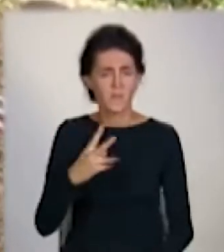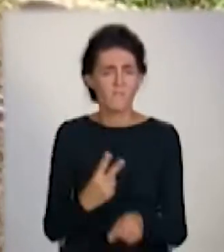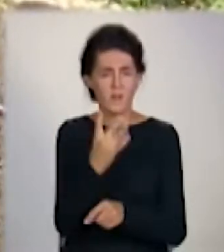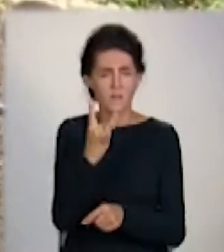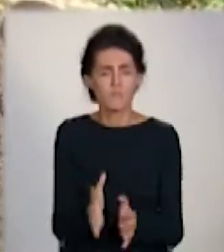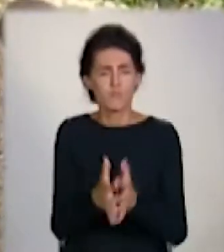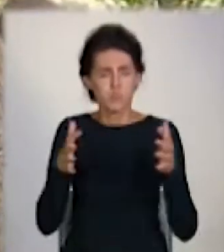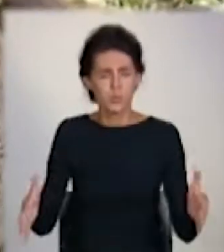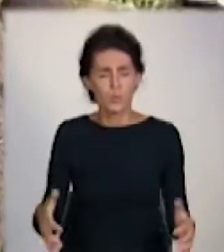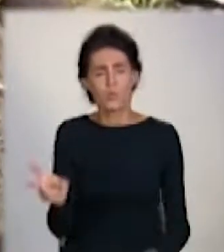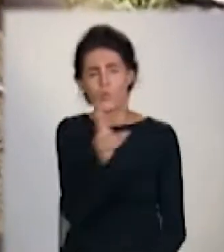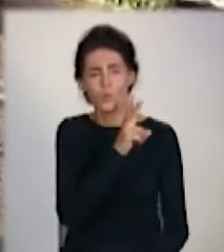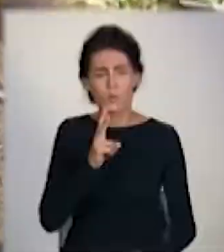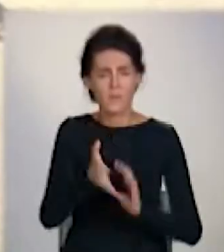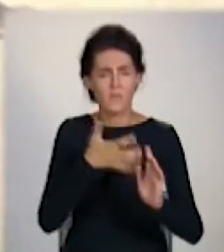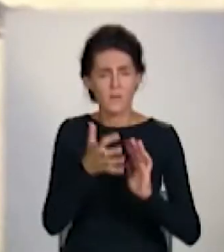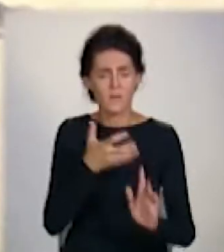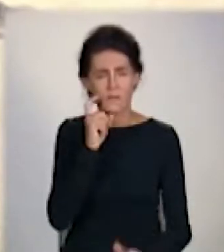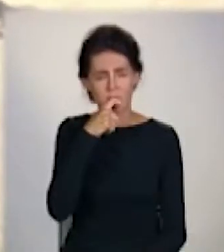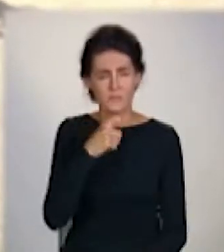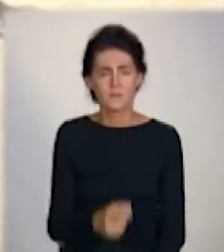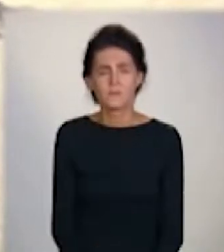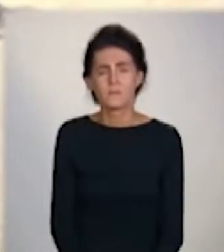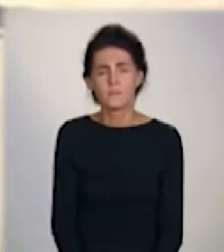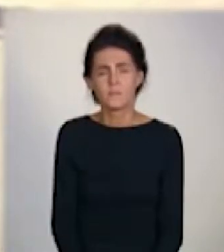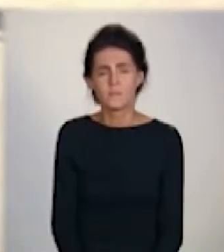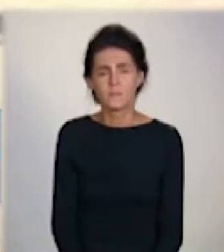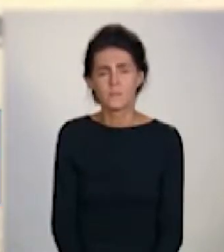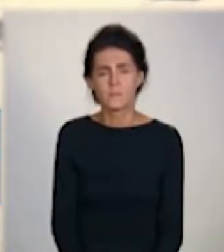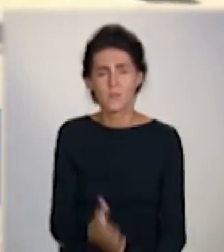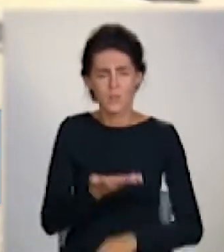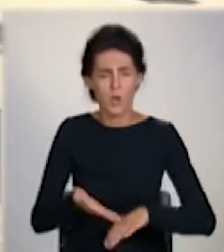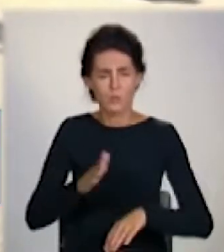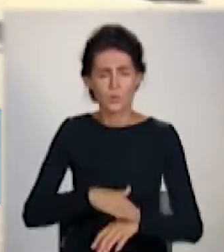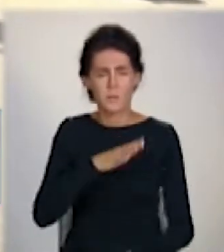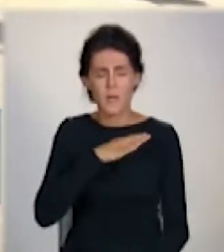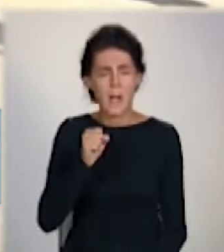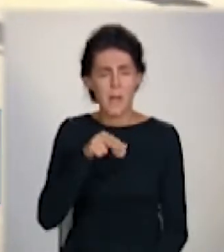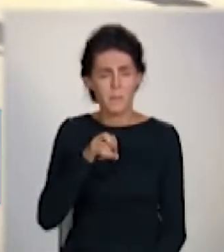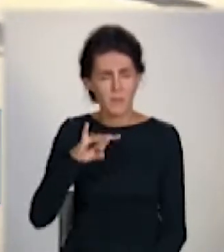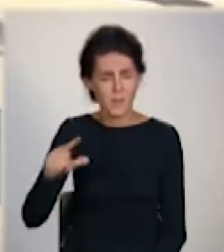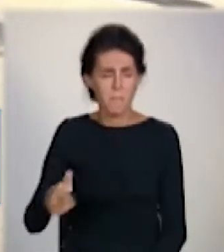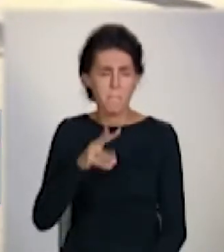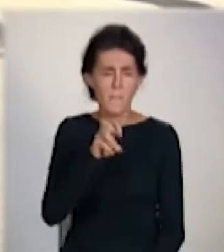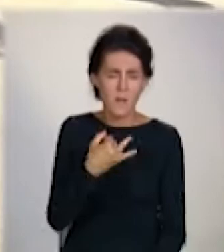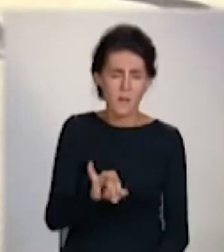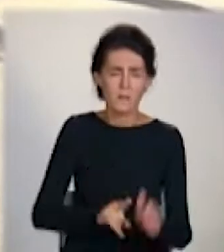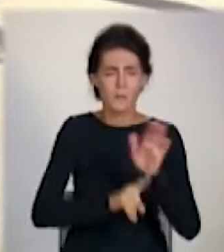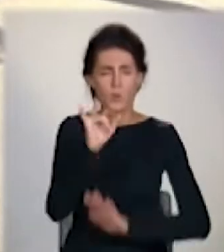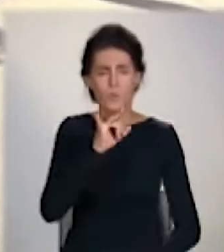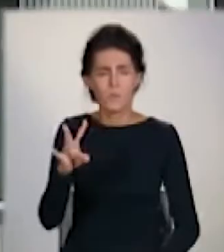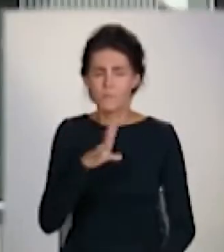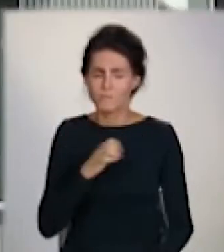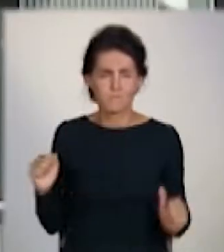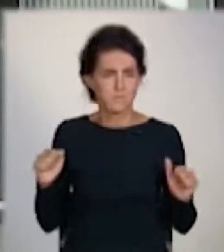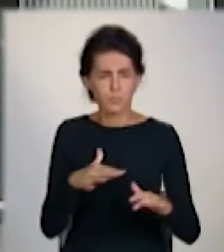більше. Декому бракувало кисню. Тяжеле всього було в апрелі, маї і в початку іюня. Дуже було тяжело, коли було дуже багато